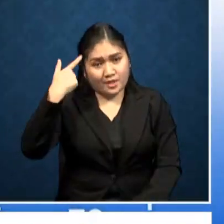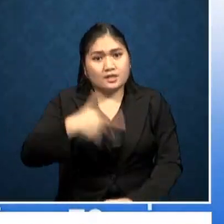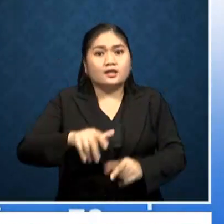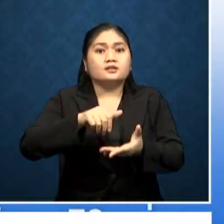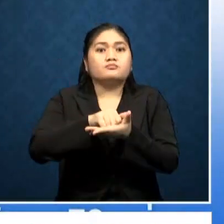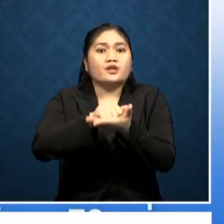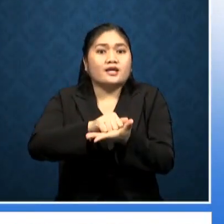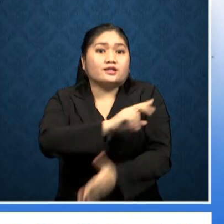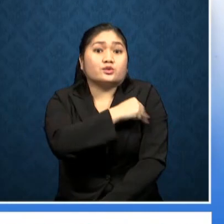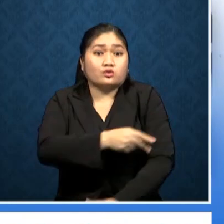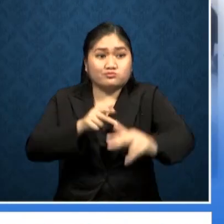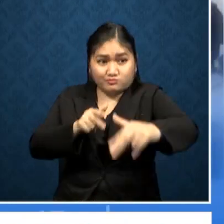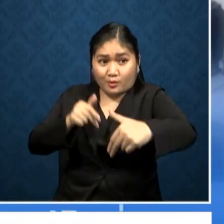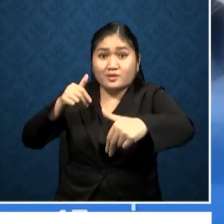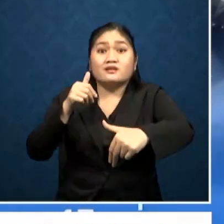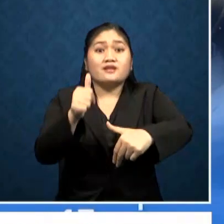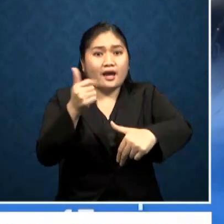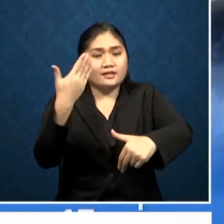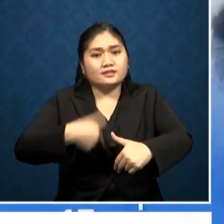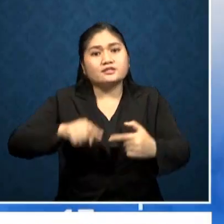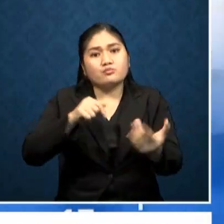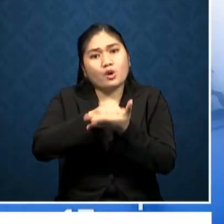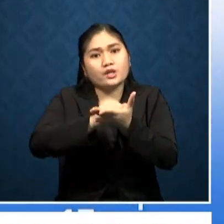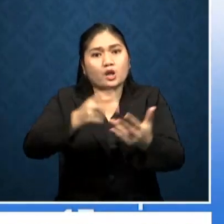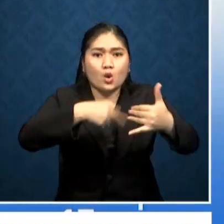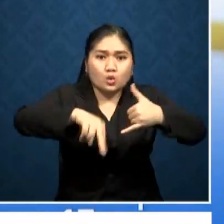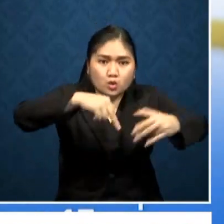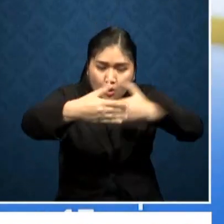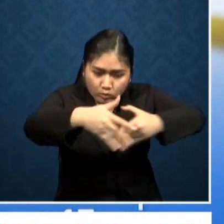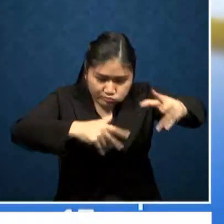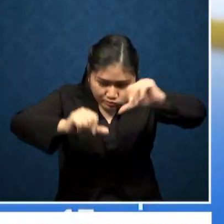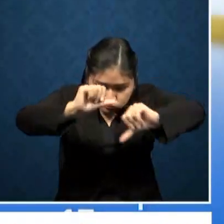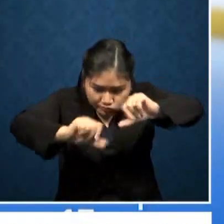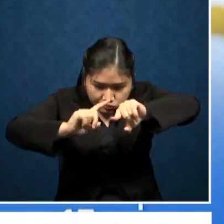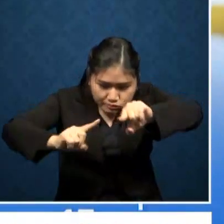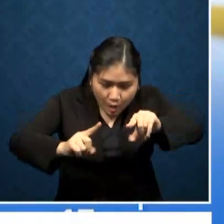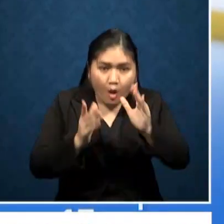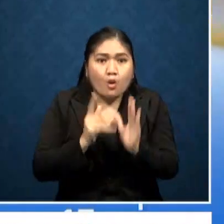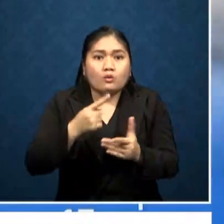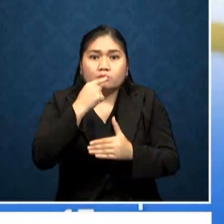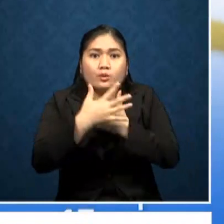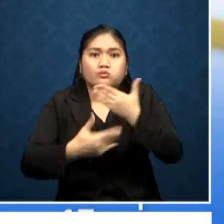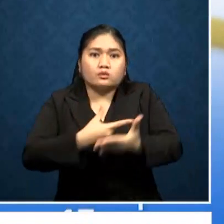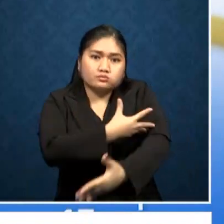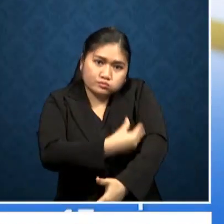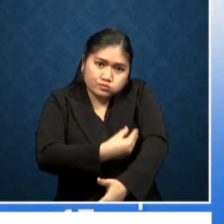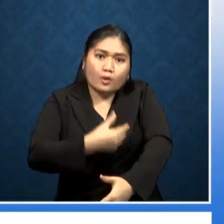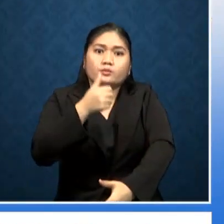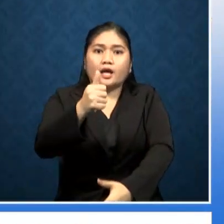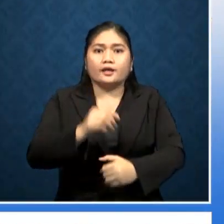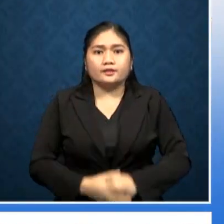าสุขทางไล4.ริการตรวจทางห้ปฏิบัติการให้ผป่วยเจอเลือดได้นอกหนวยบริการ